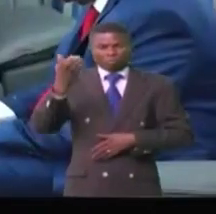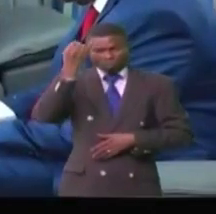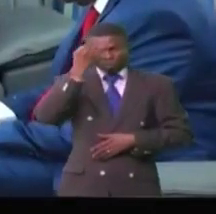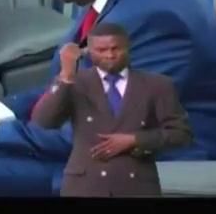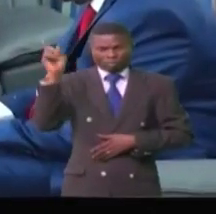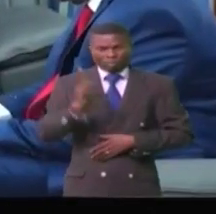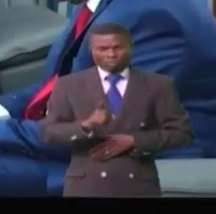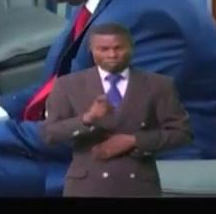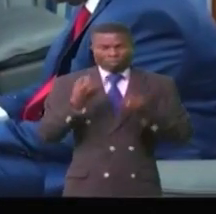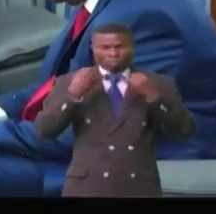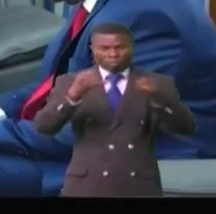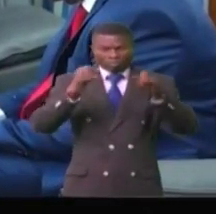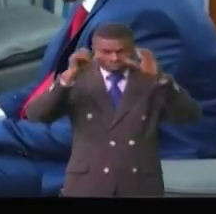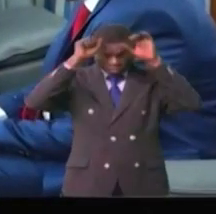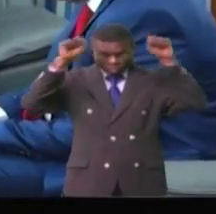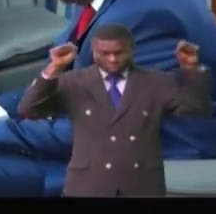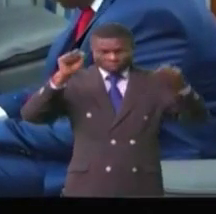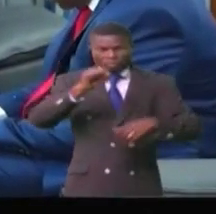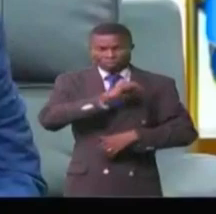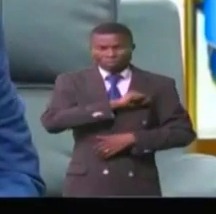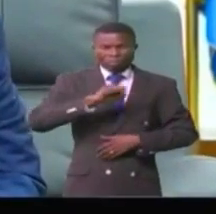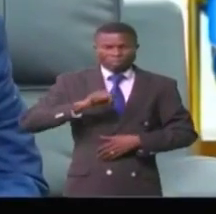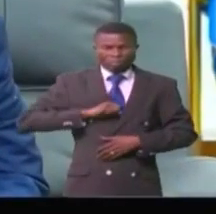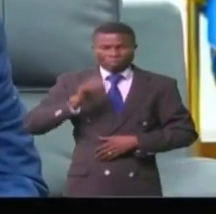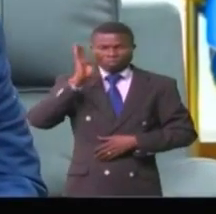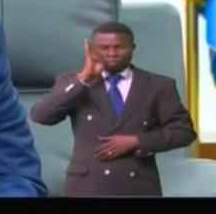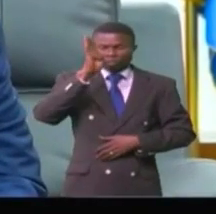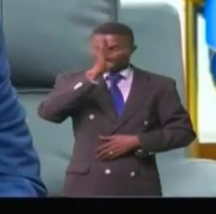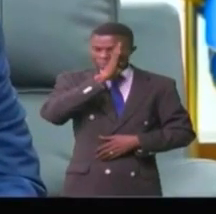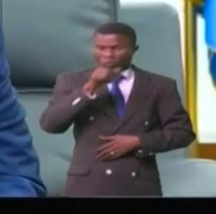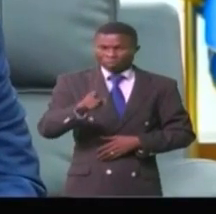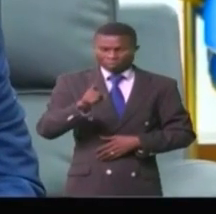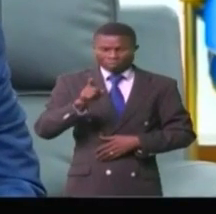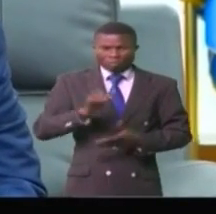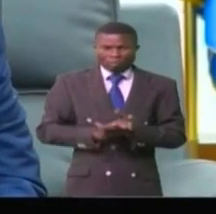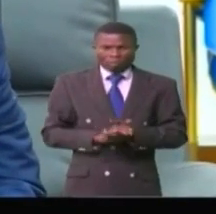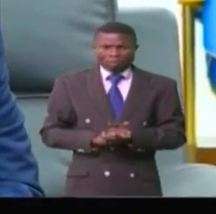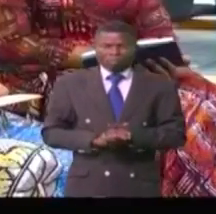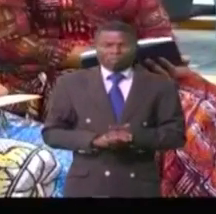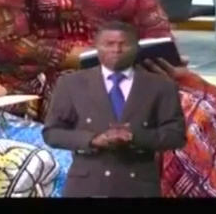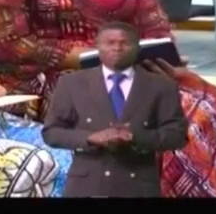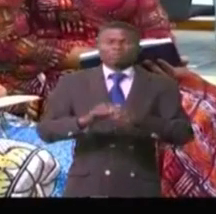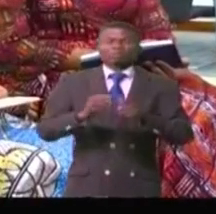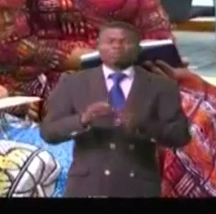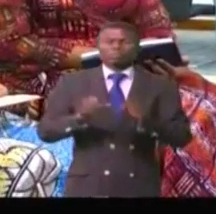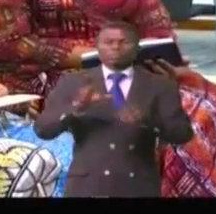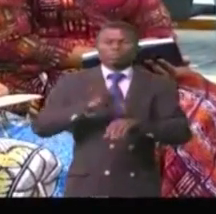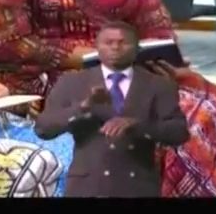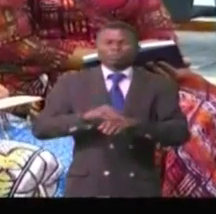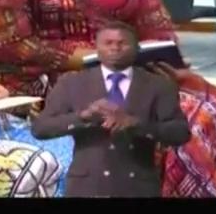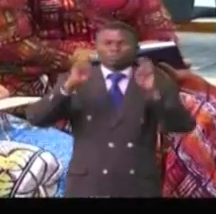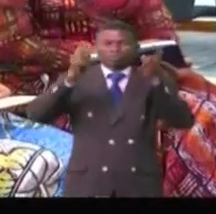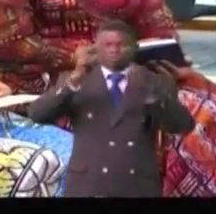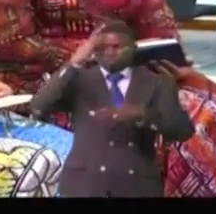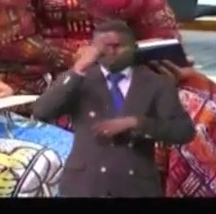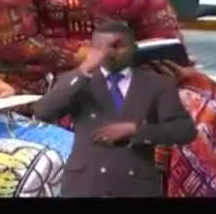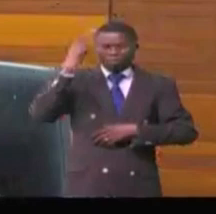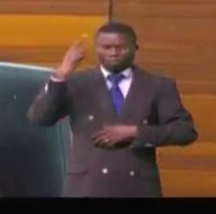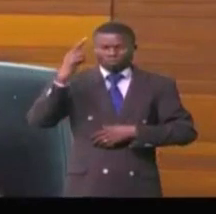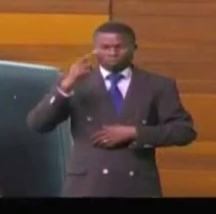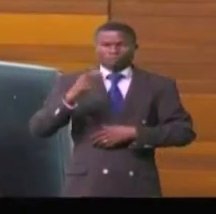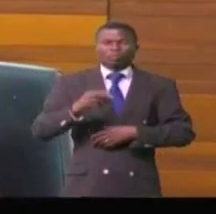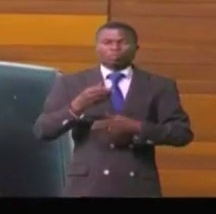venu informer le président du Sénat, Modeste Baati, de cette offre de la ville de Rome pour un partenariat